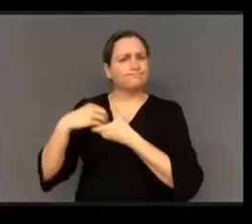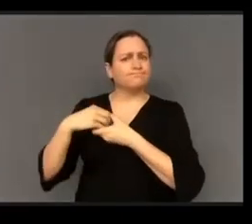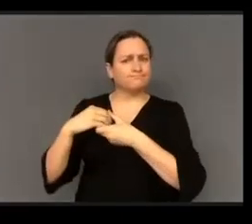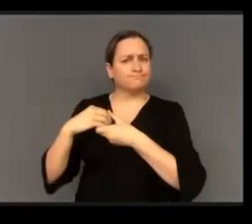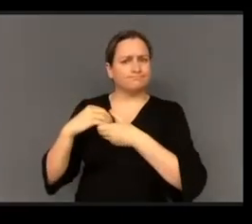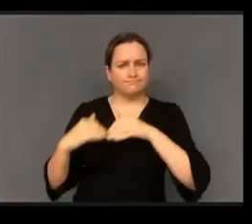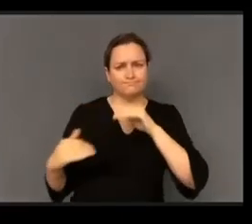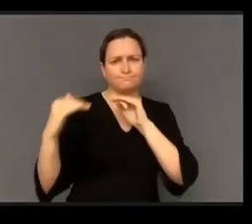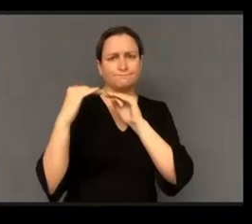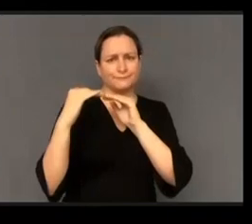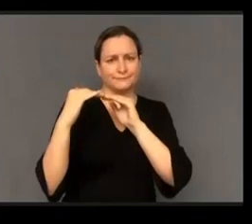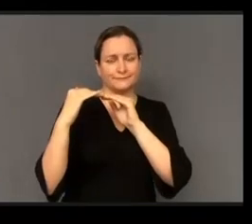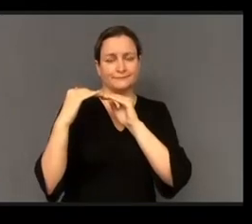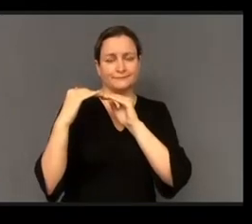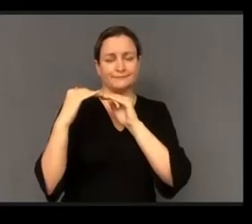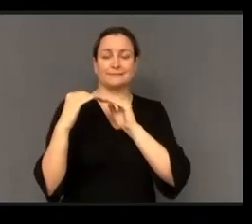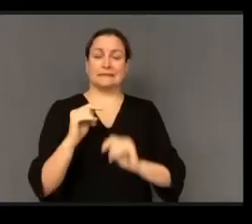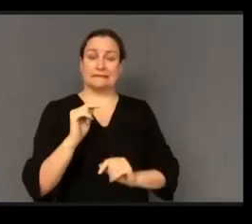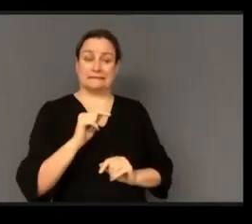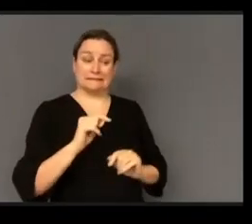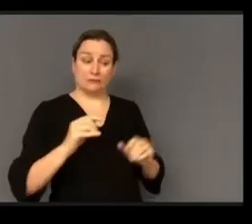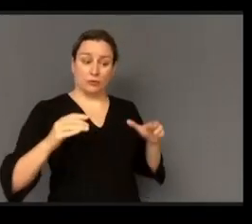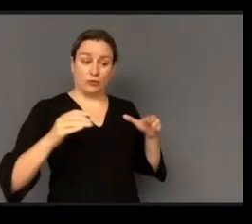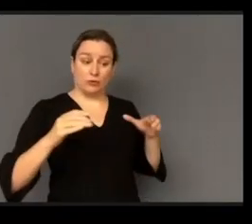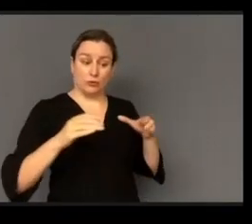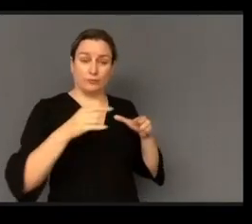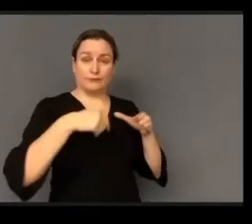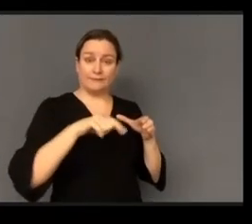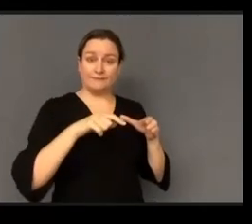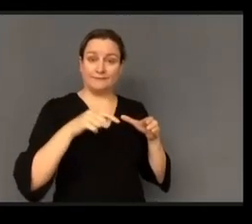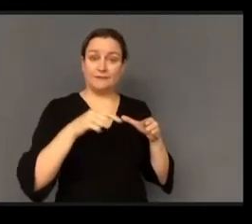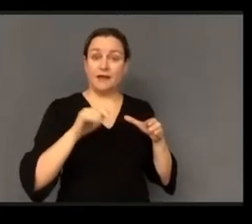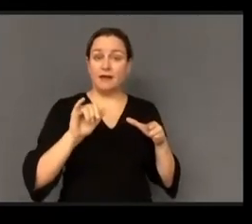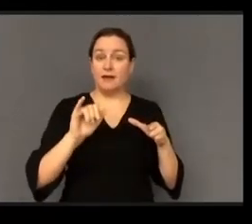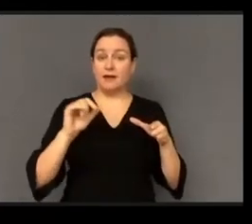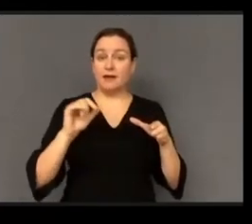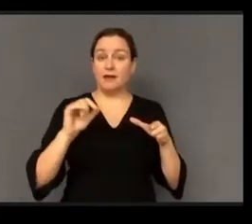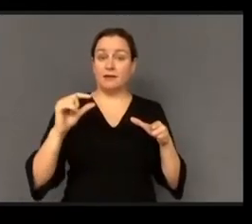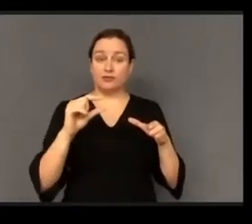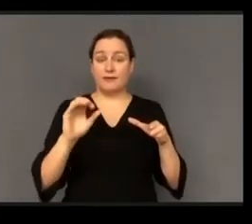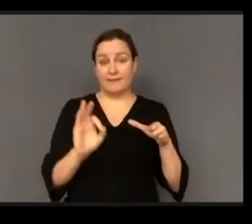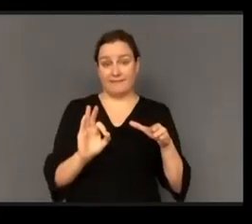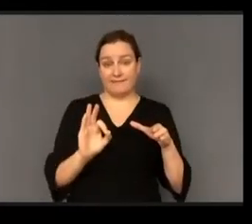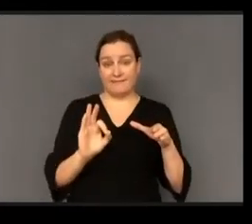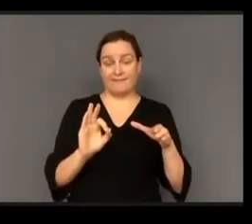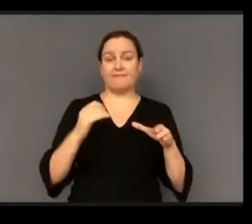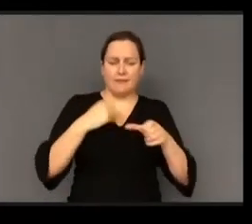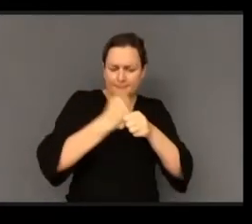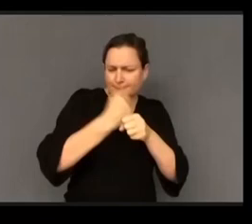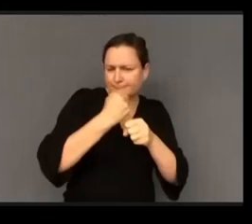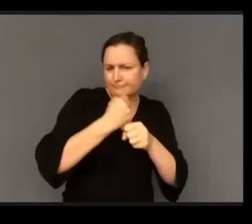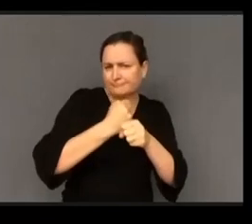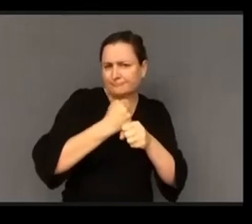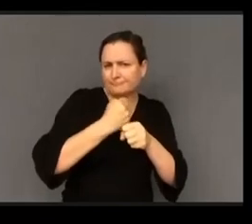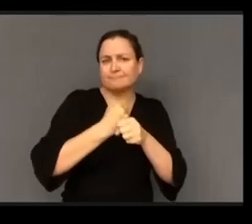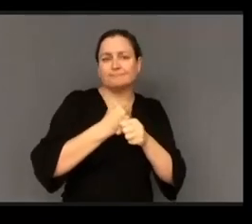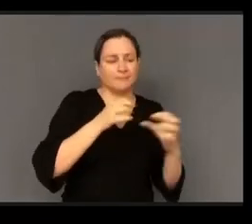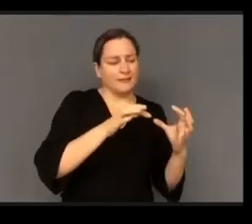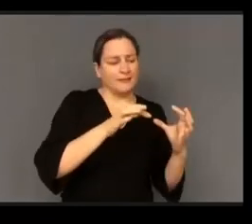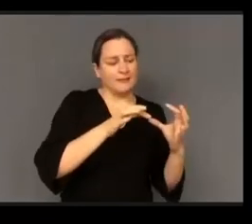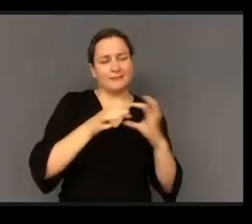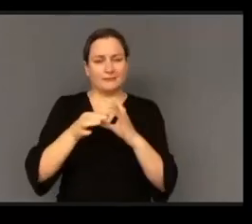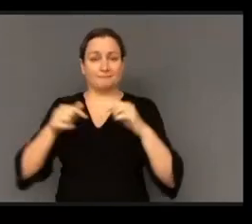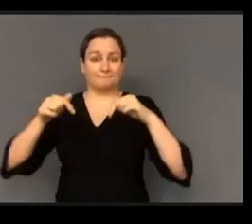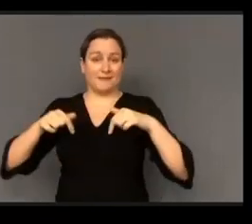这一基本理念与我所在的国家日本的基本价值观